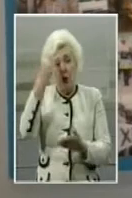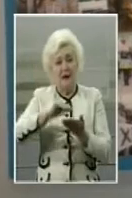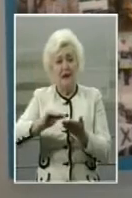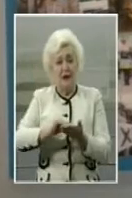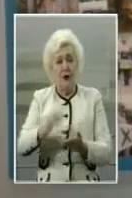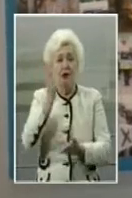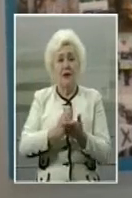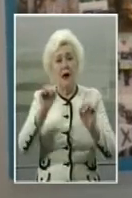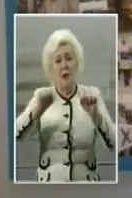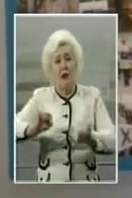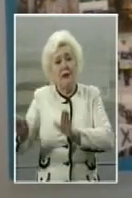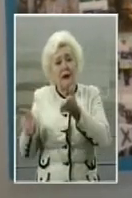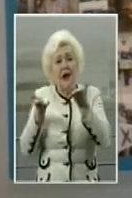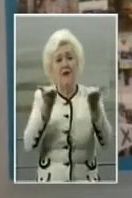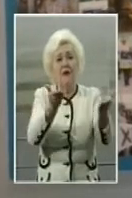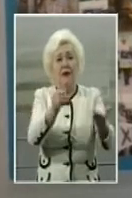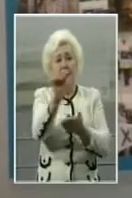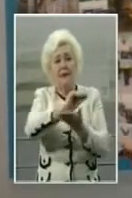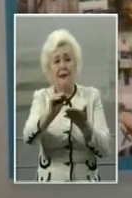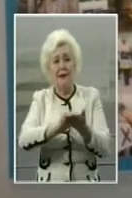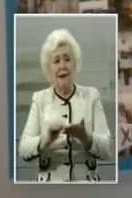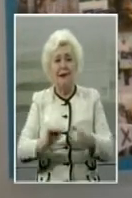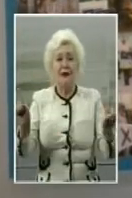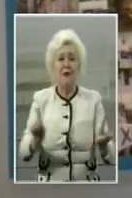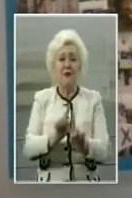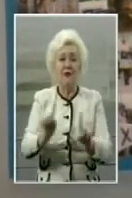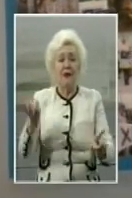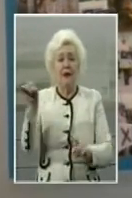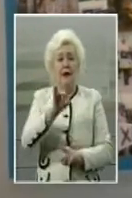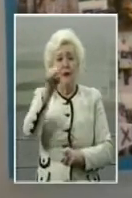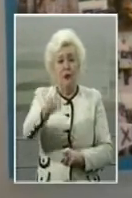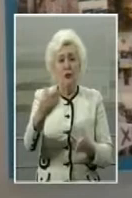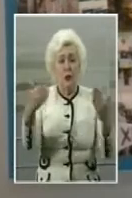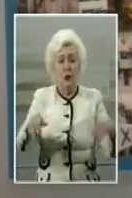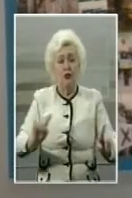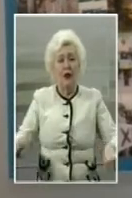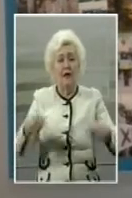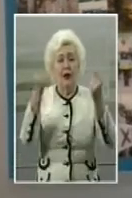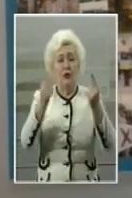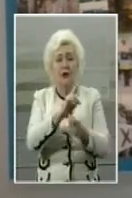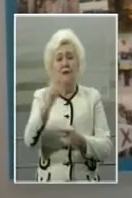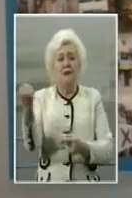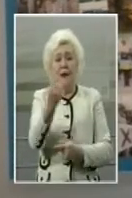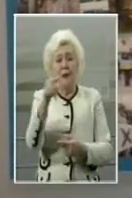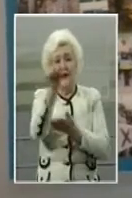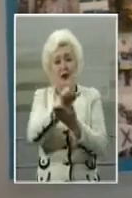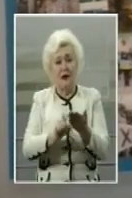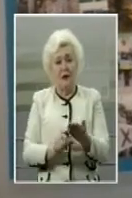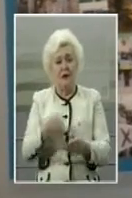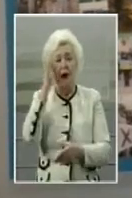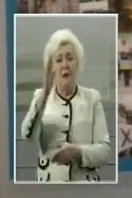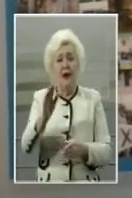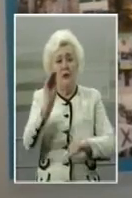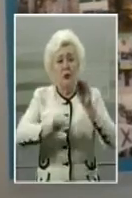є можливість це вилити у рядки, у пісні. І тому і тоді вже народився якби перший вірш